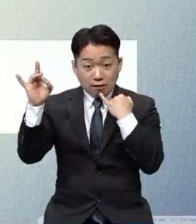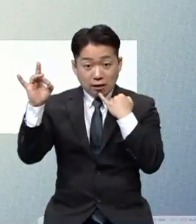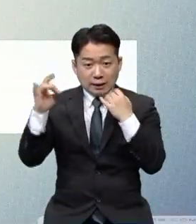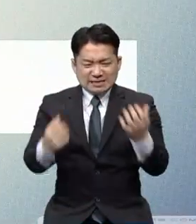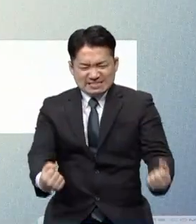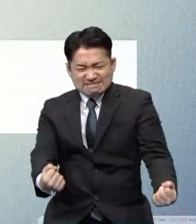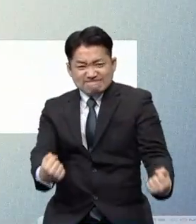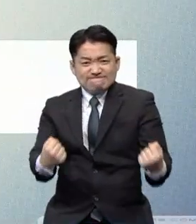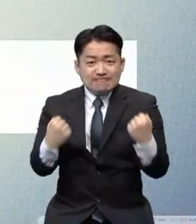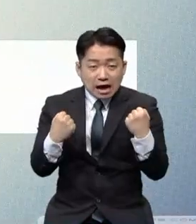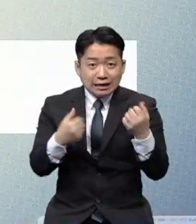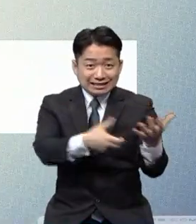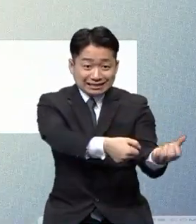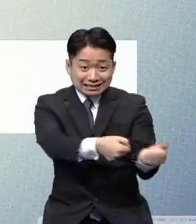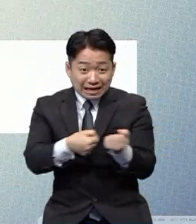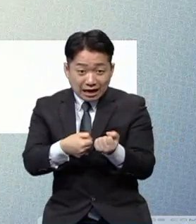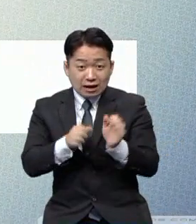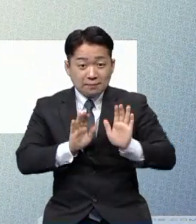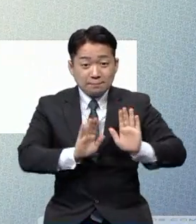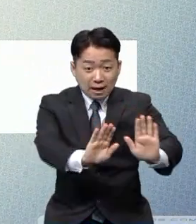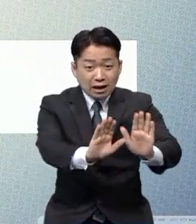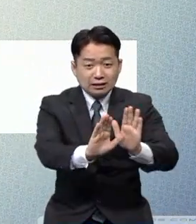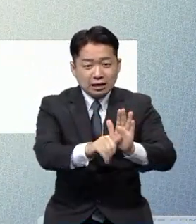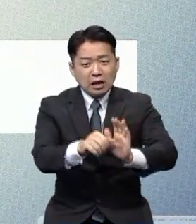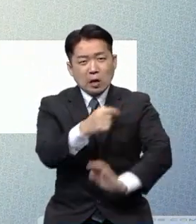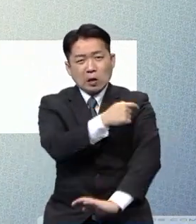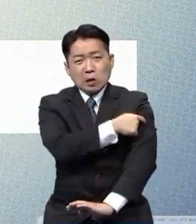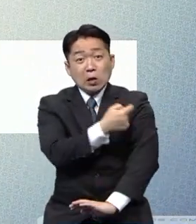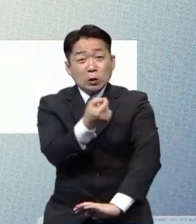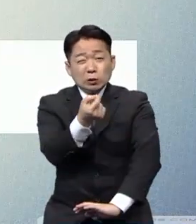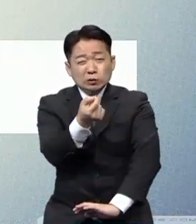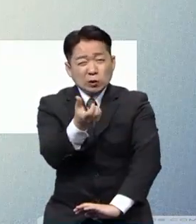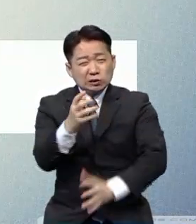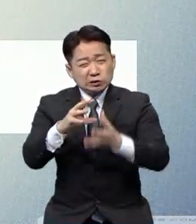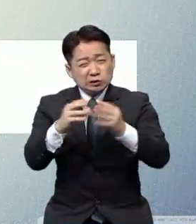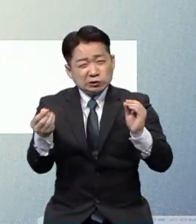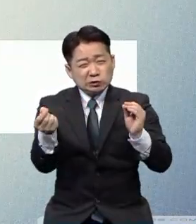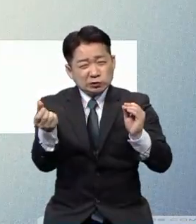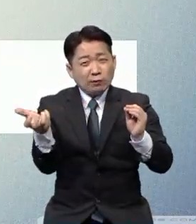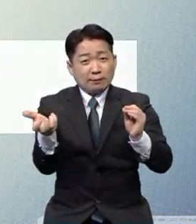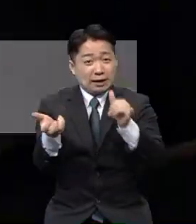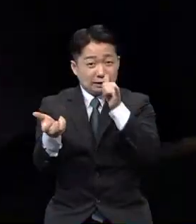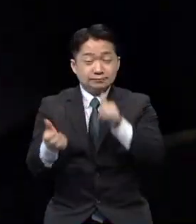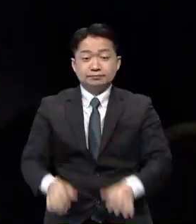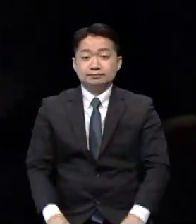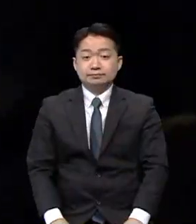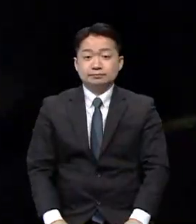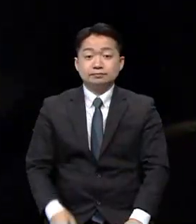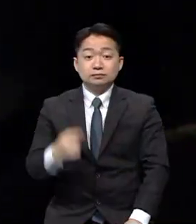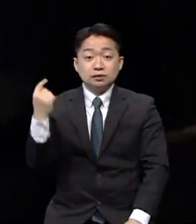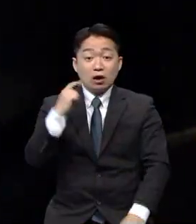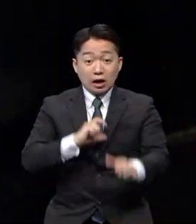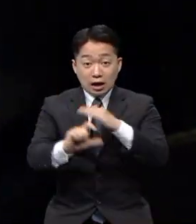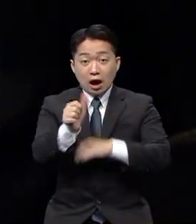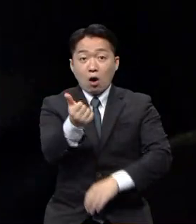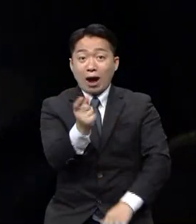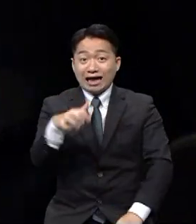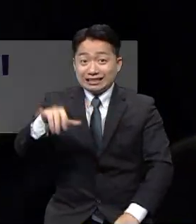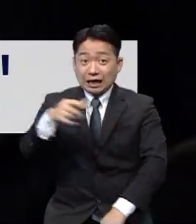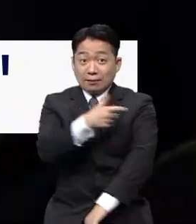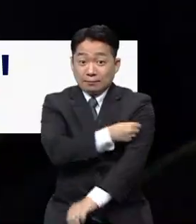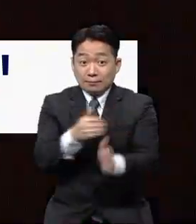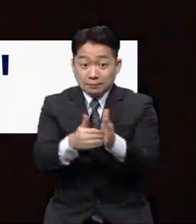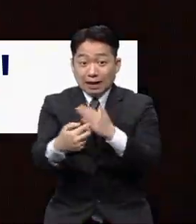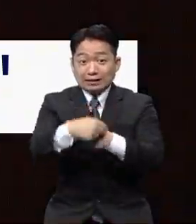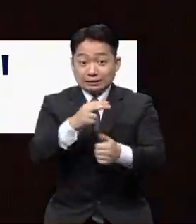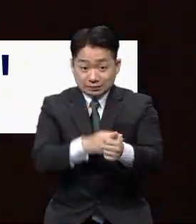힘을 쓰거나 뭐 당기거나 밀거나 이런 작업을 할 때는 조금 아픕니다. 어제 오전 화이자 백신을 맞은